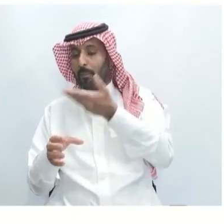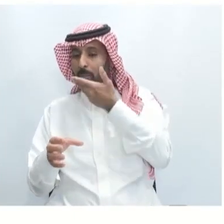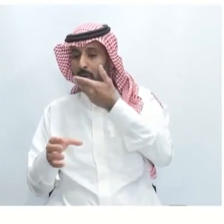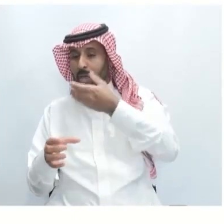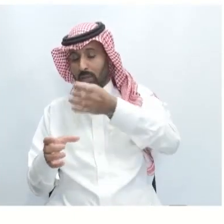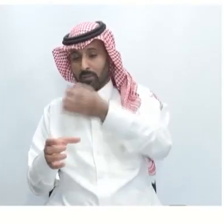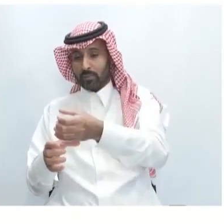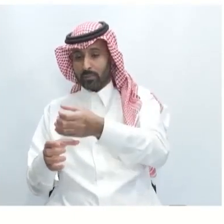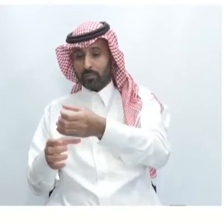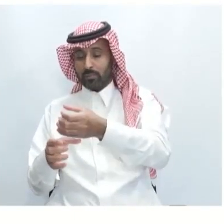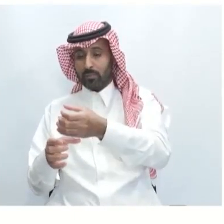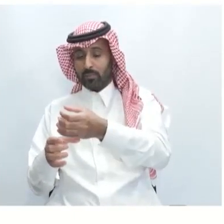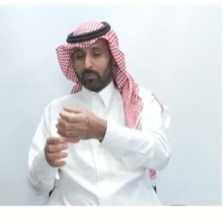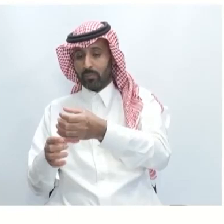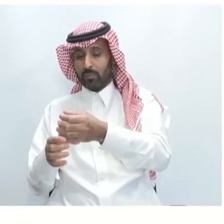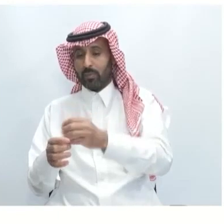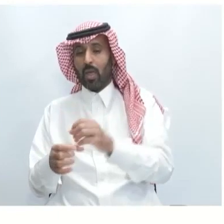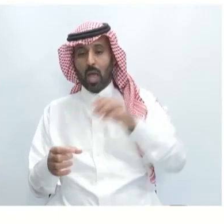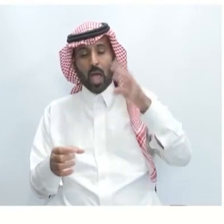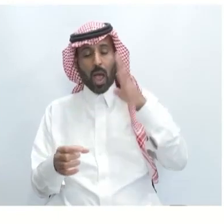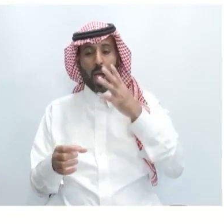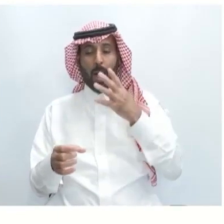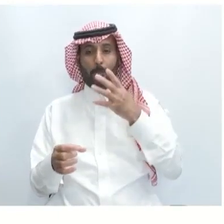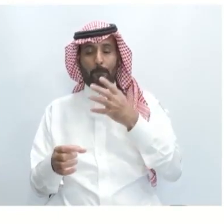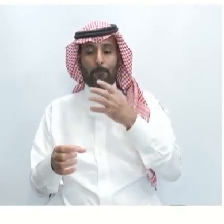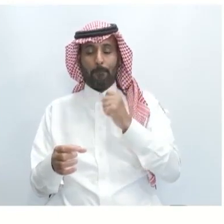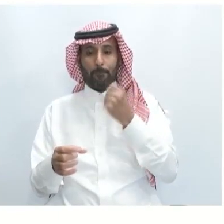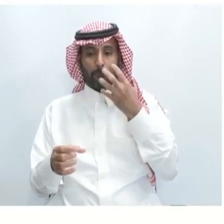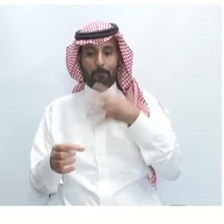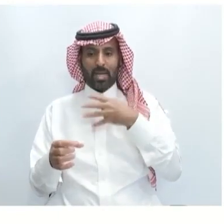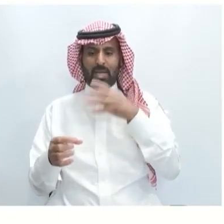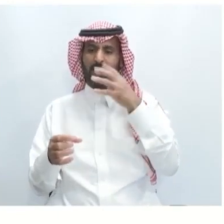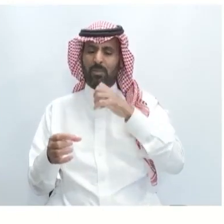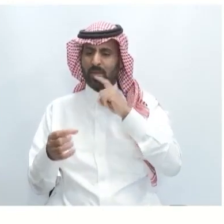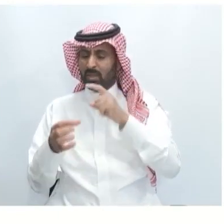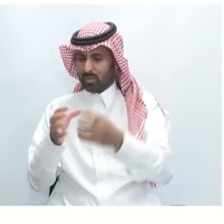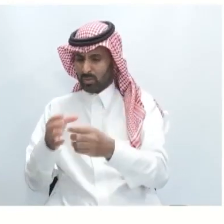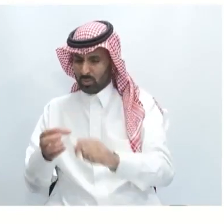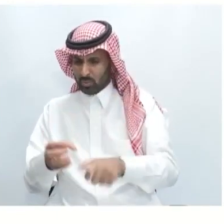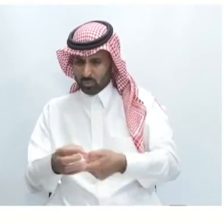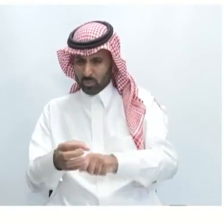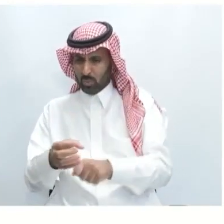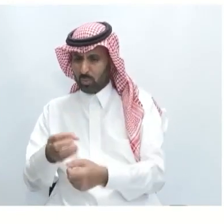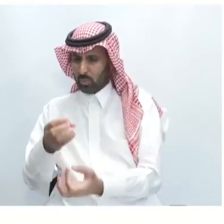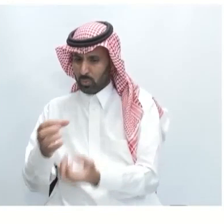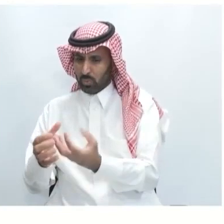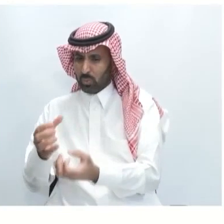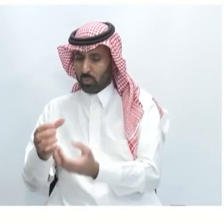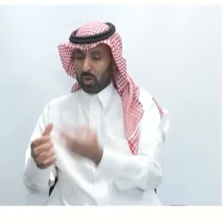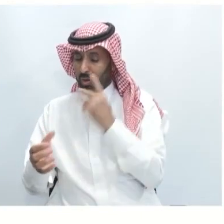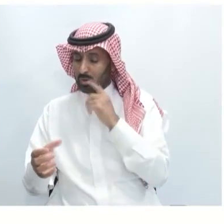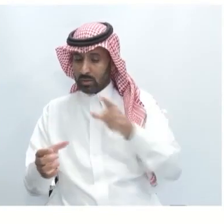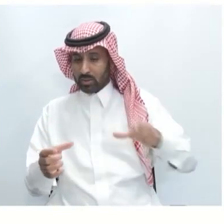ماء وسعته 400 ونقوم بوضعه على السخان ونغليه ثلاثه استخدم مخبار